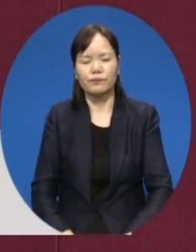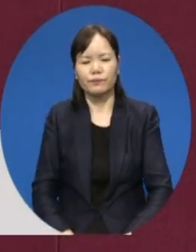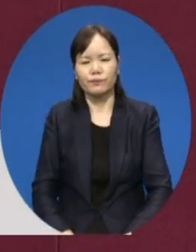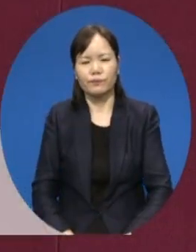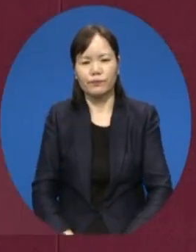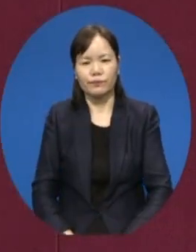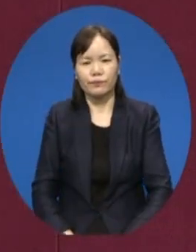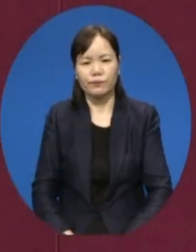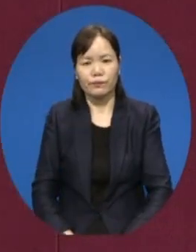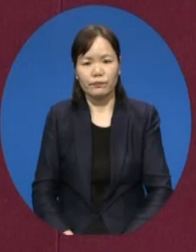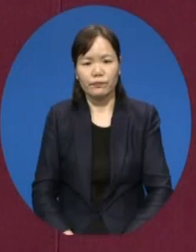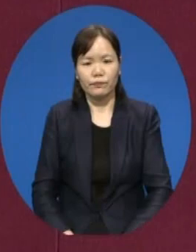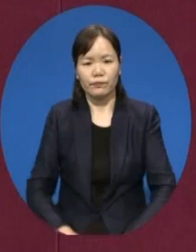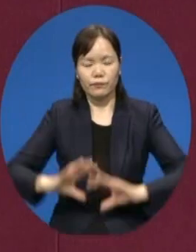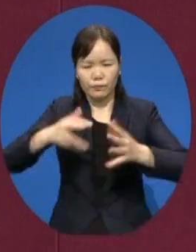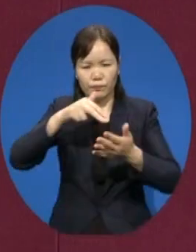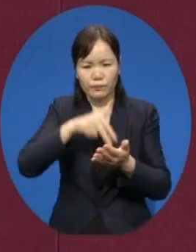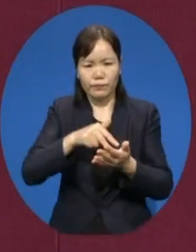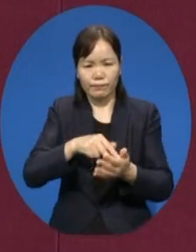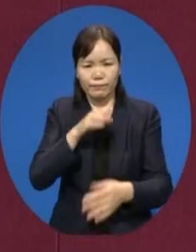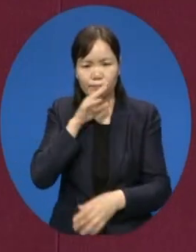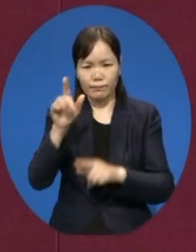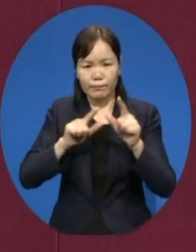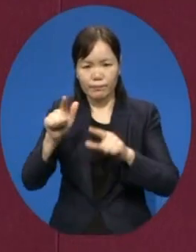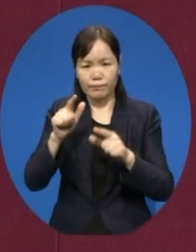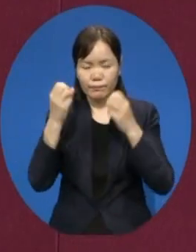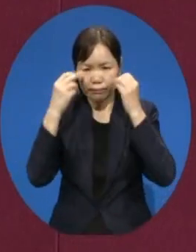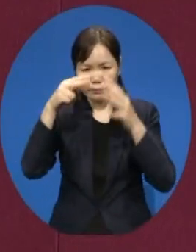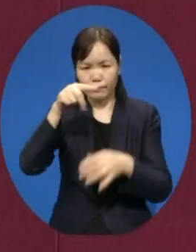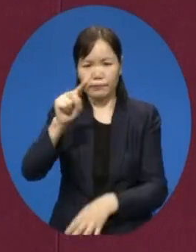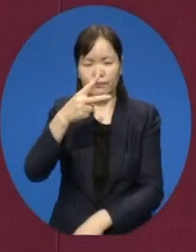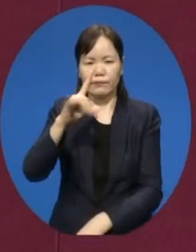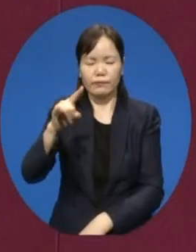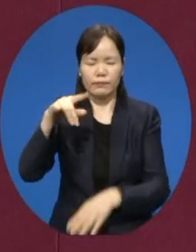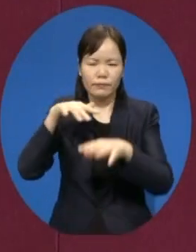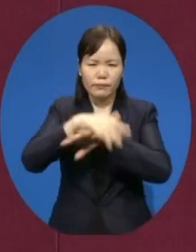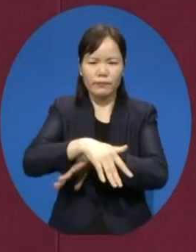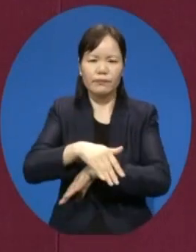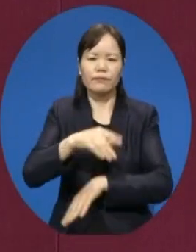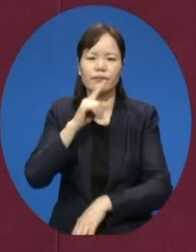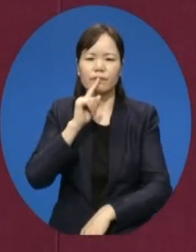국격이 실정이고 신사대주의의 발로가 아닐 수 없습니다.